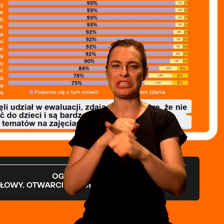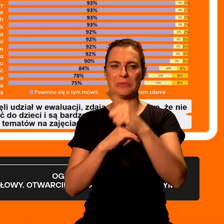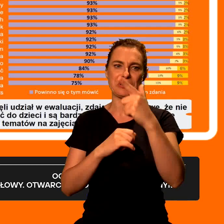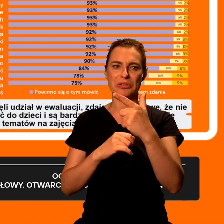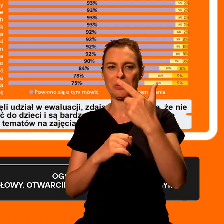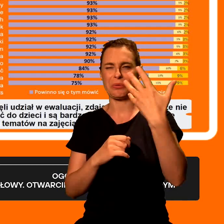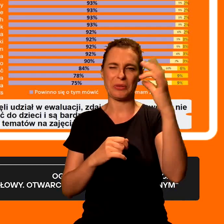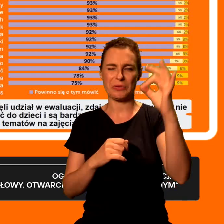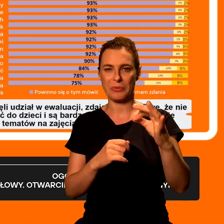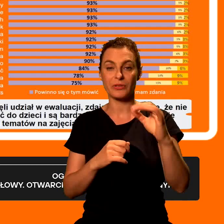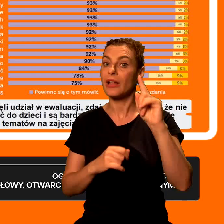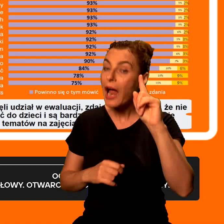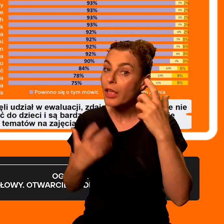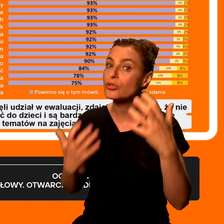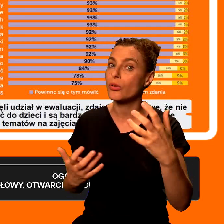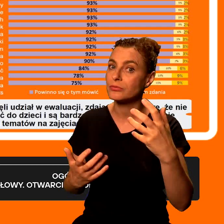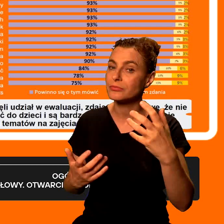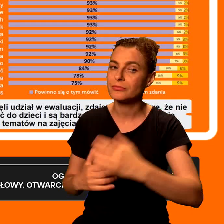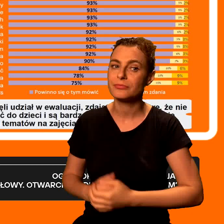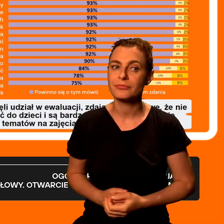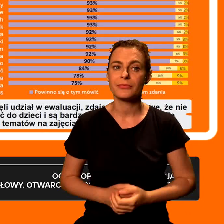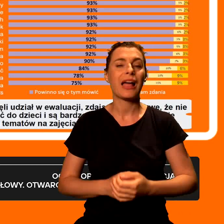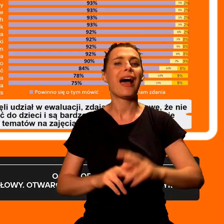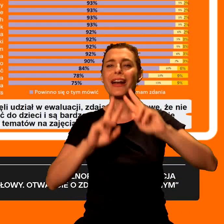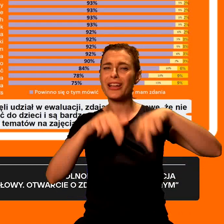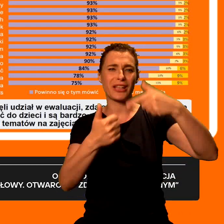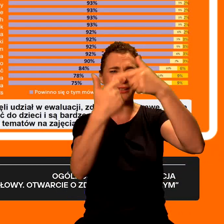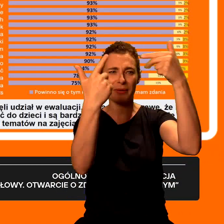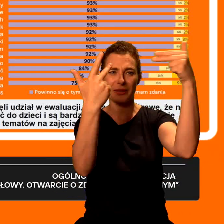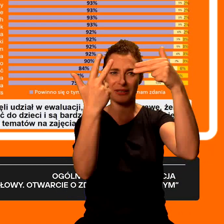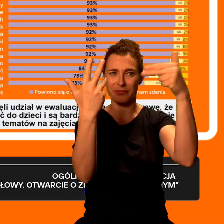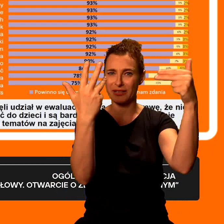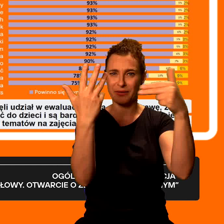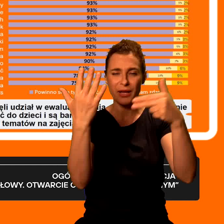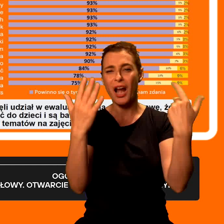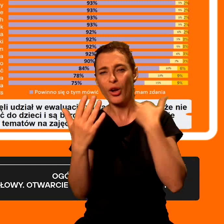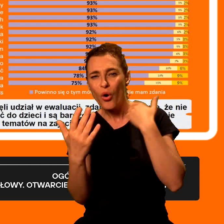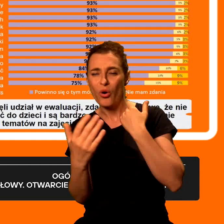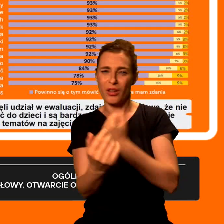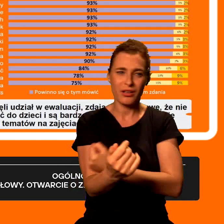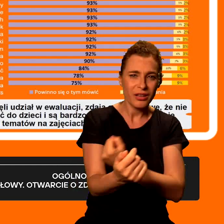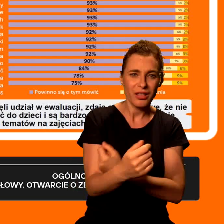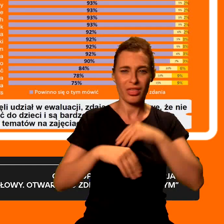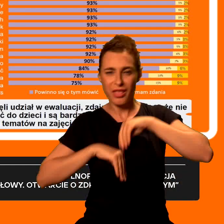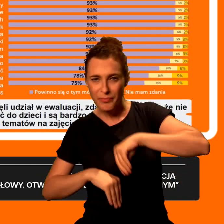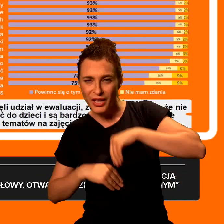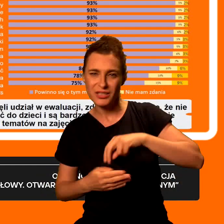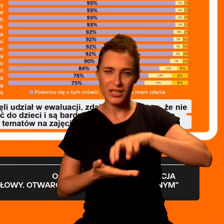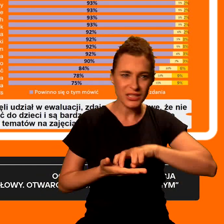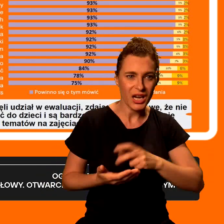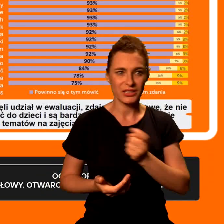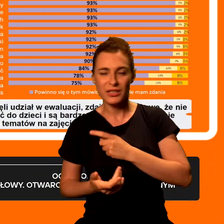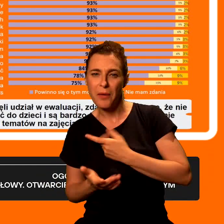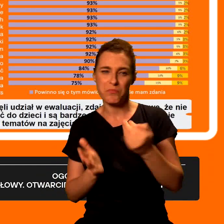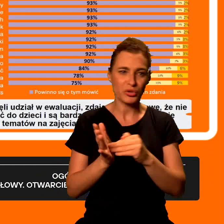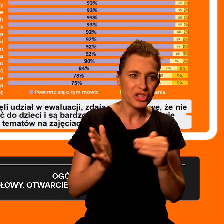chce, ale chcą. Natomiast jeżeli chodzi o wszystkie inne tematy, alkohol, narkotyki, depresja, lęki, zaufanie, granice,